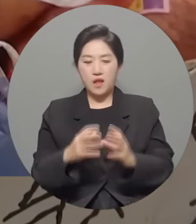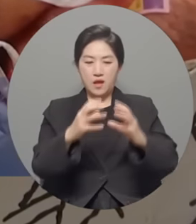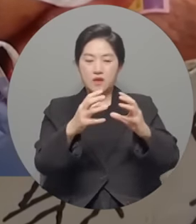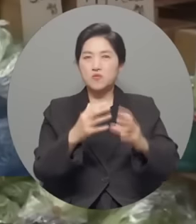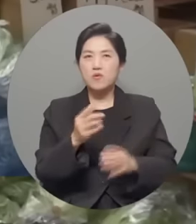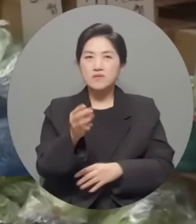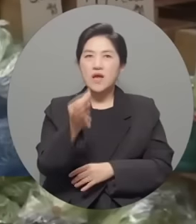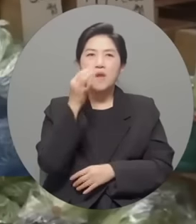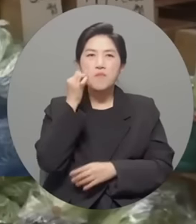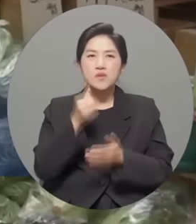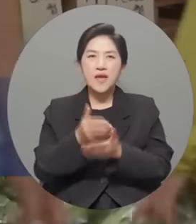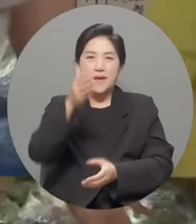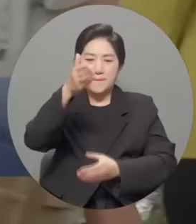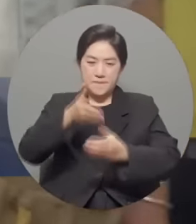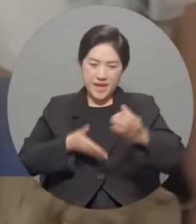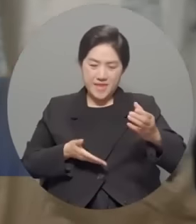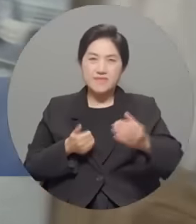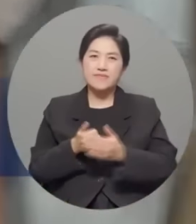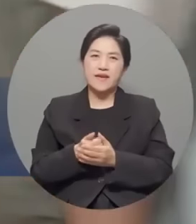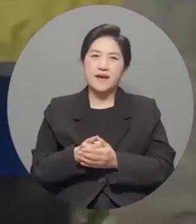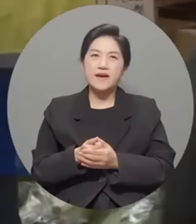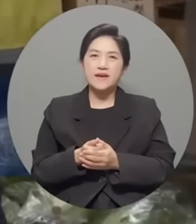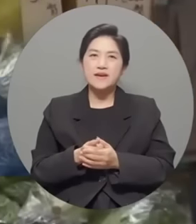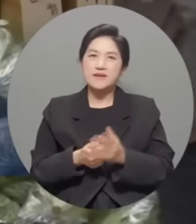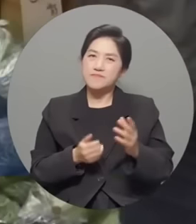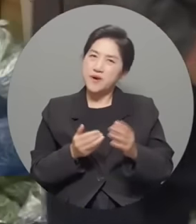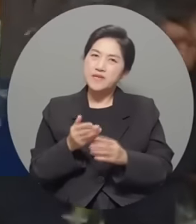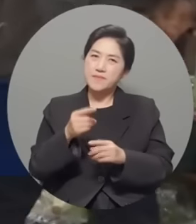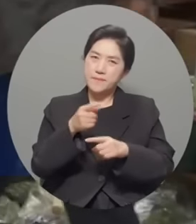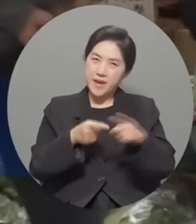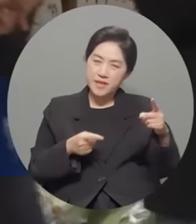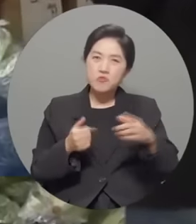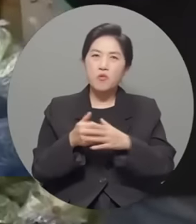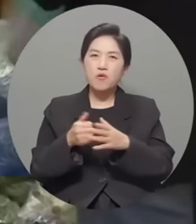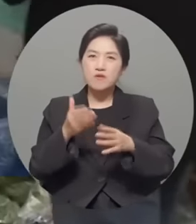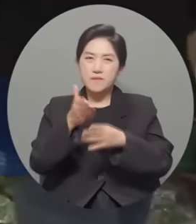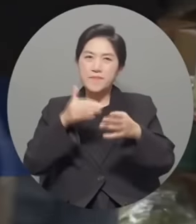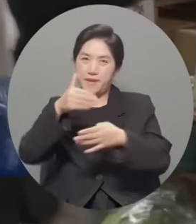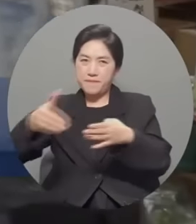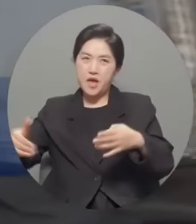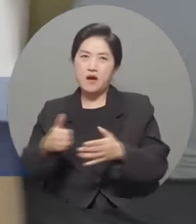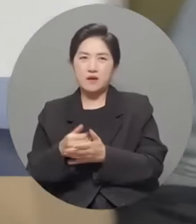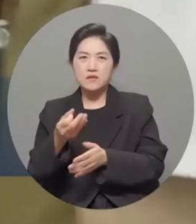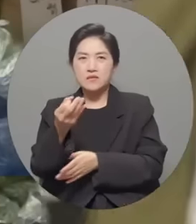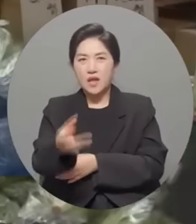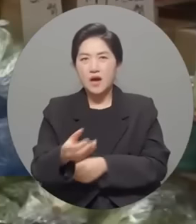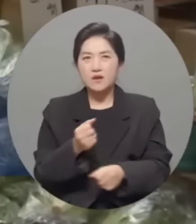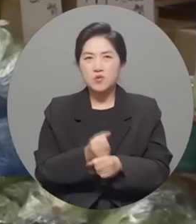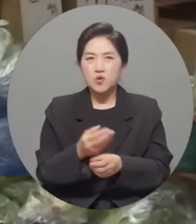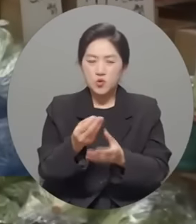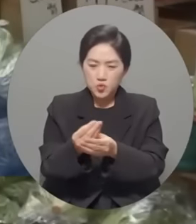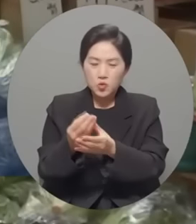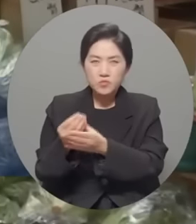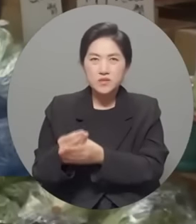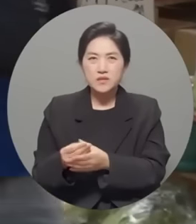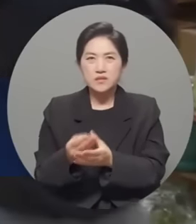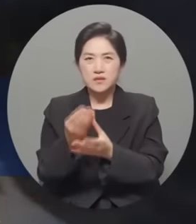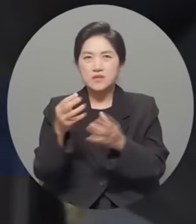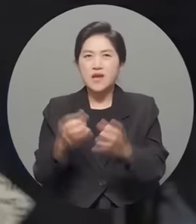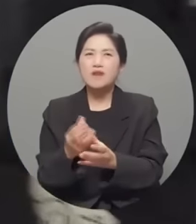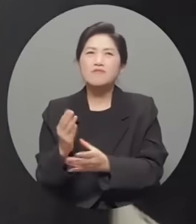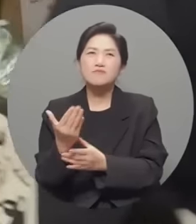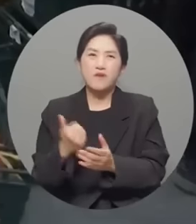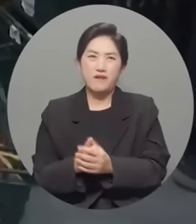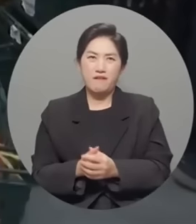사요. 반씩 아니면 2분의 1이나 뭐 또 거기에서 반 나눠서 사든가. 그래서 조금씩 양을